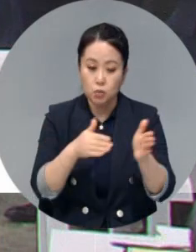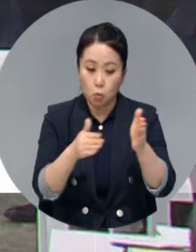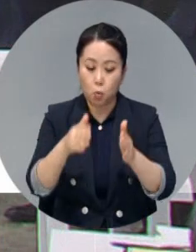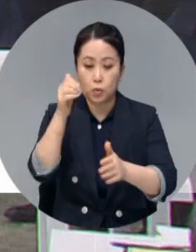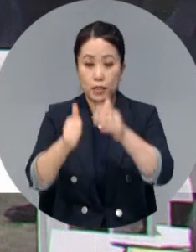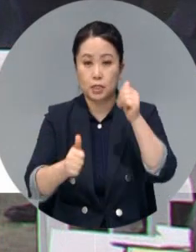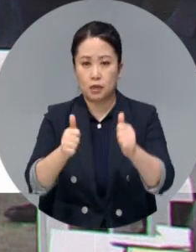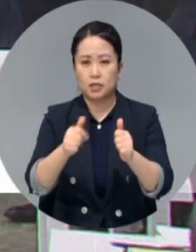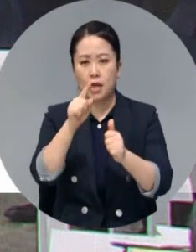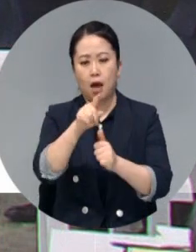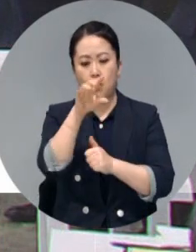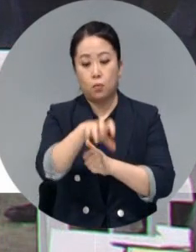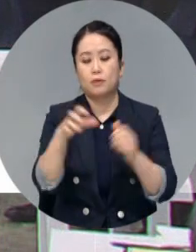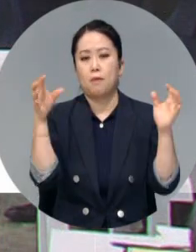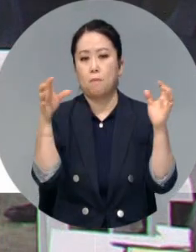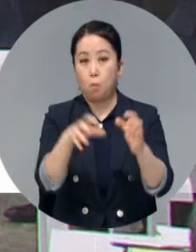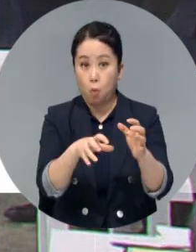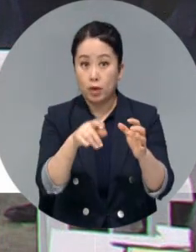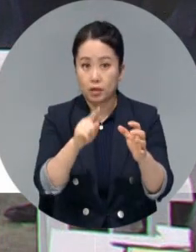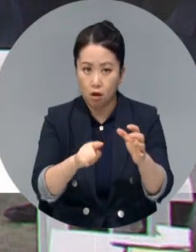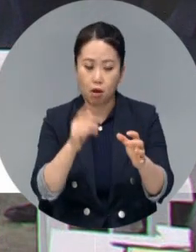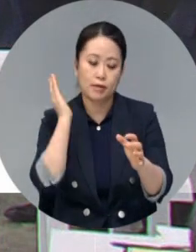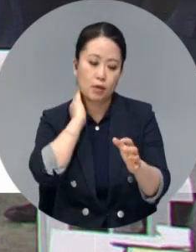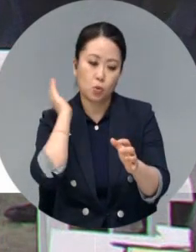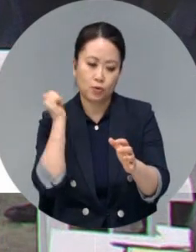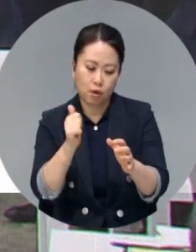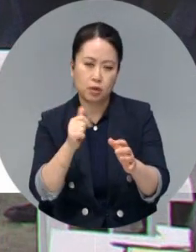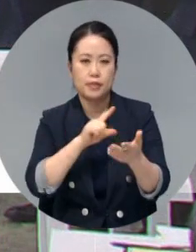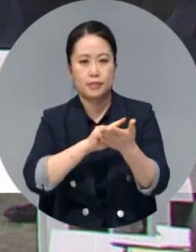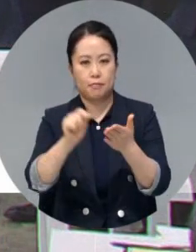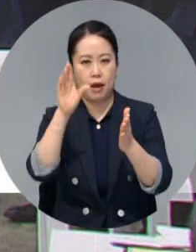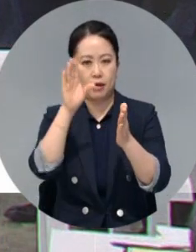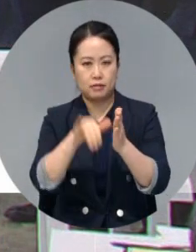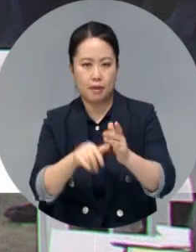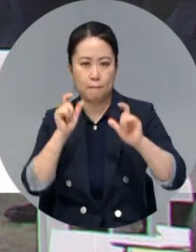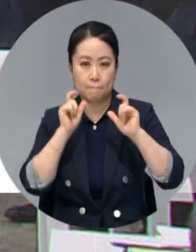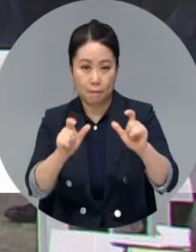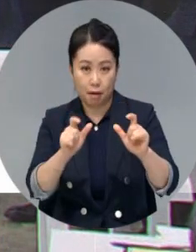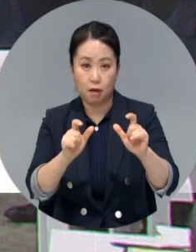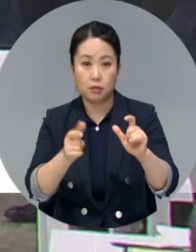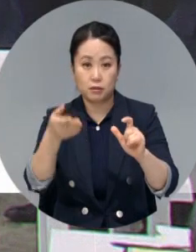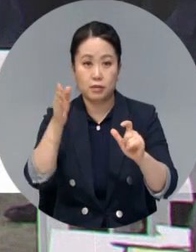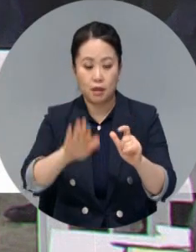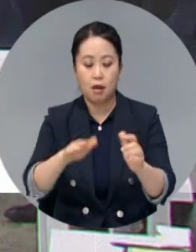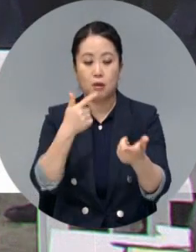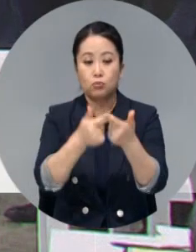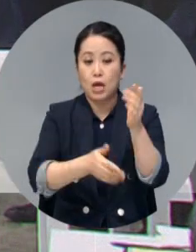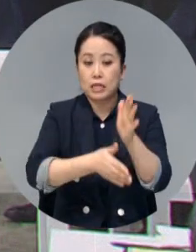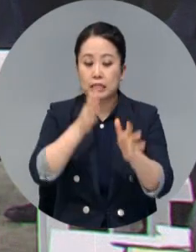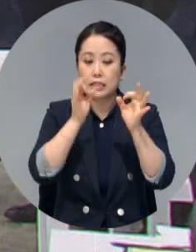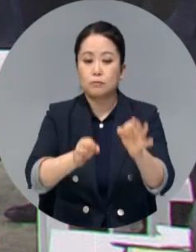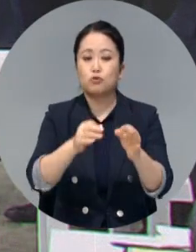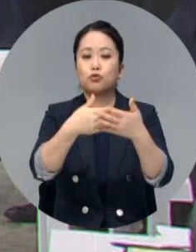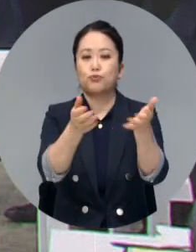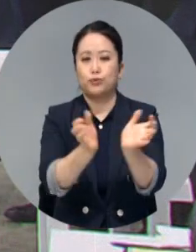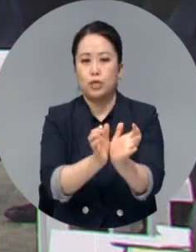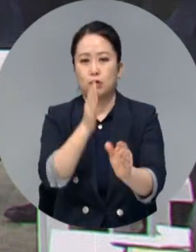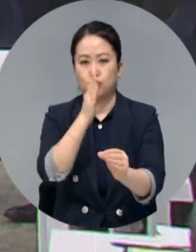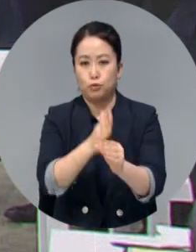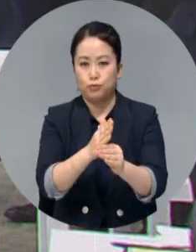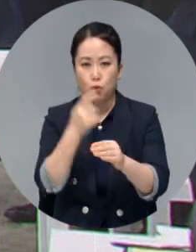선언한 건데요. 부산시는 금융 분야를 중심으로 기회발전 특구를 추진한다는 계획입니다. 첫 소식 이만희